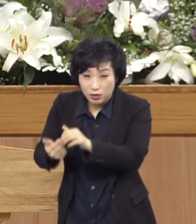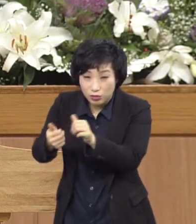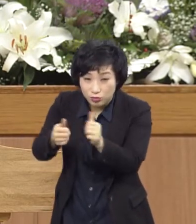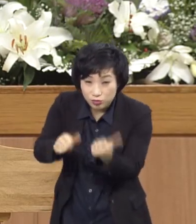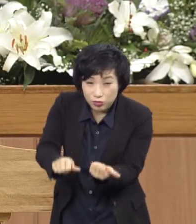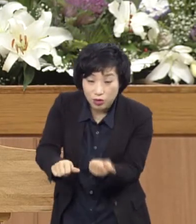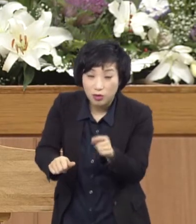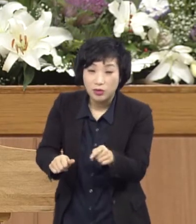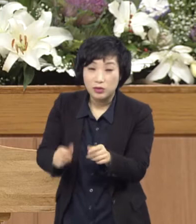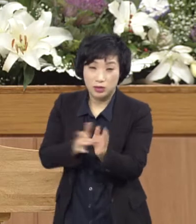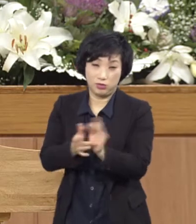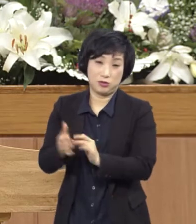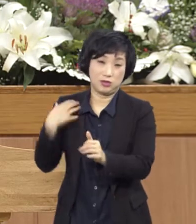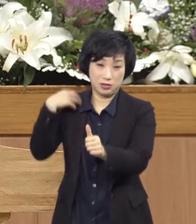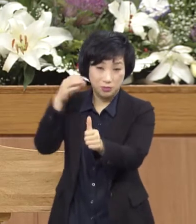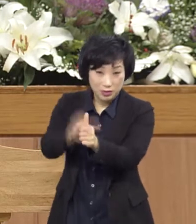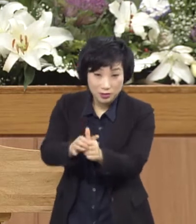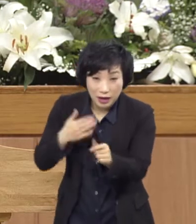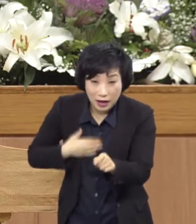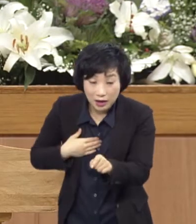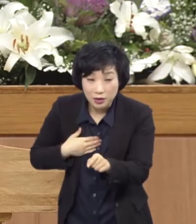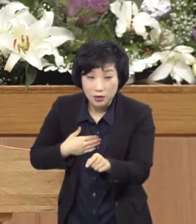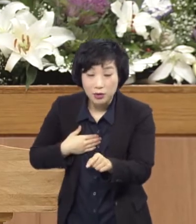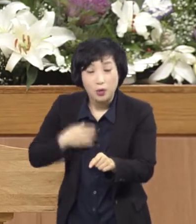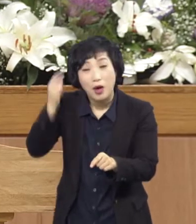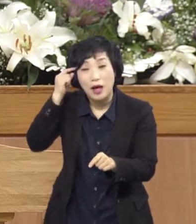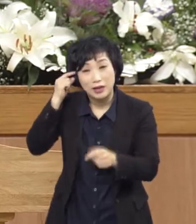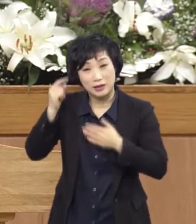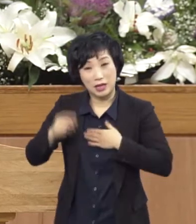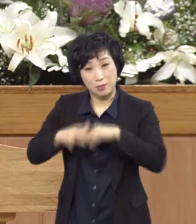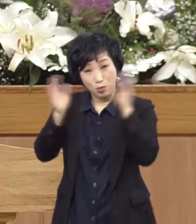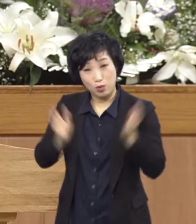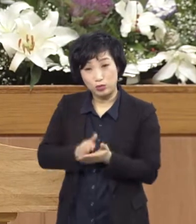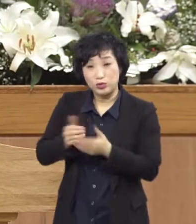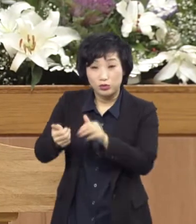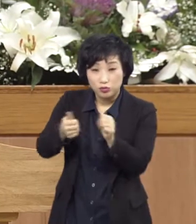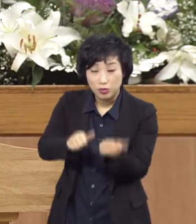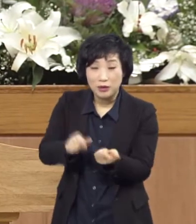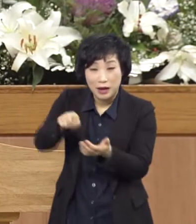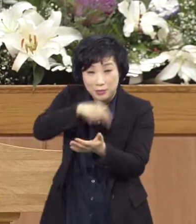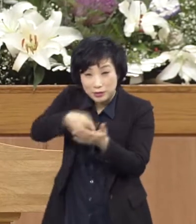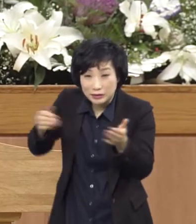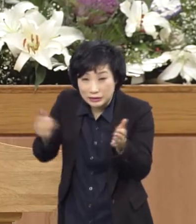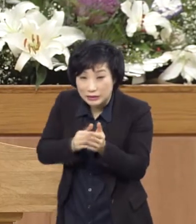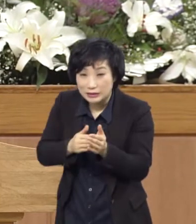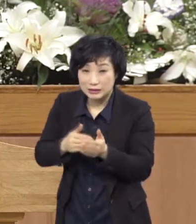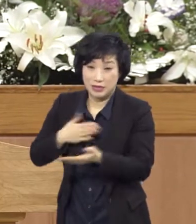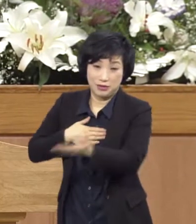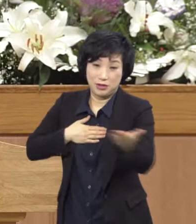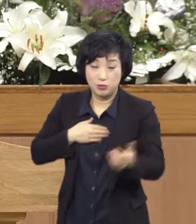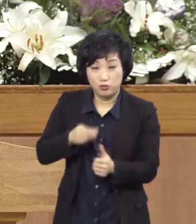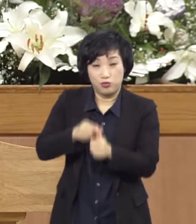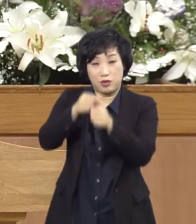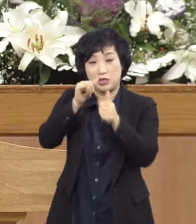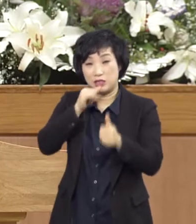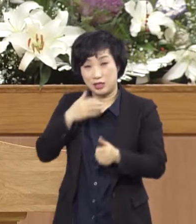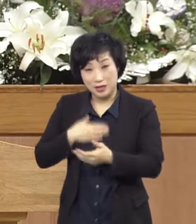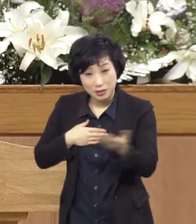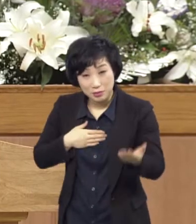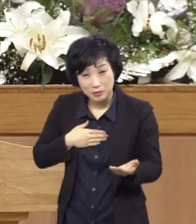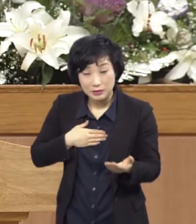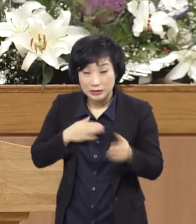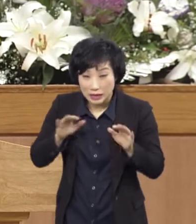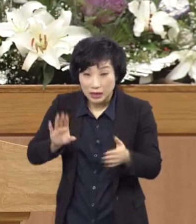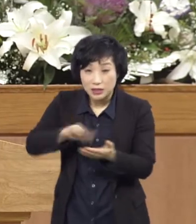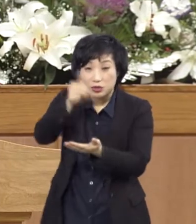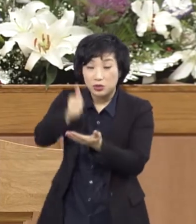죽음을 그가 짊어지고 우리 죽음을 갚아버리고 우리를 살렸더니 이는 그리스도 예수 안에